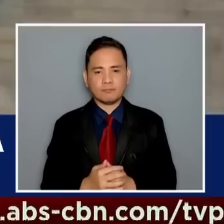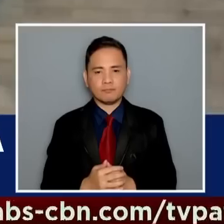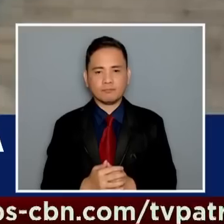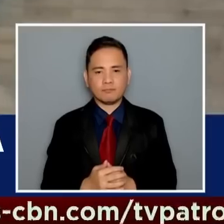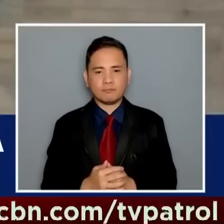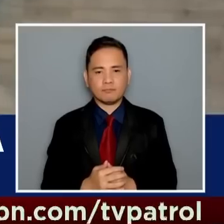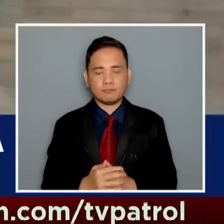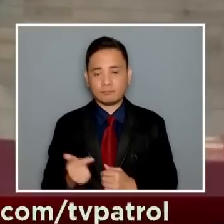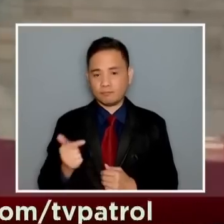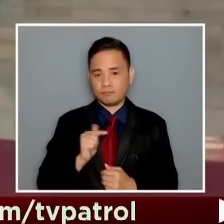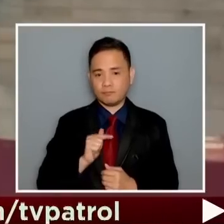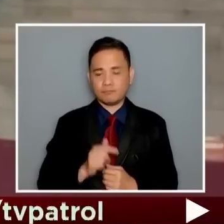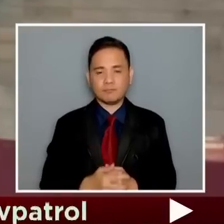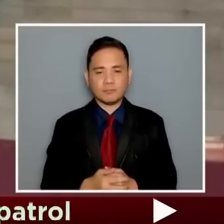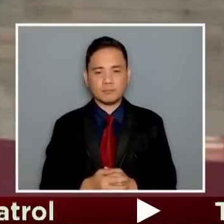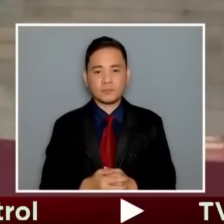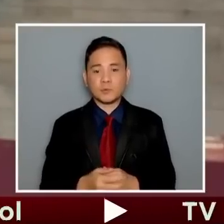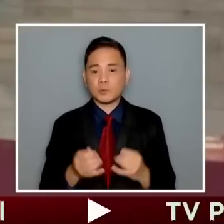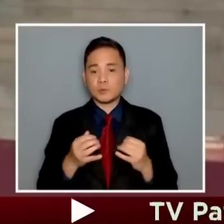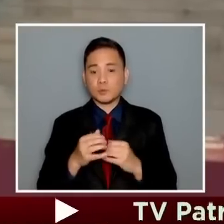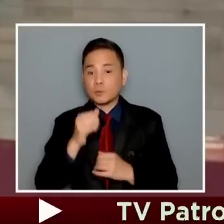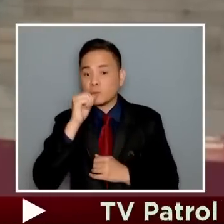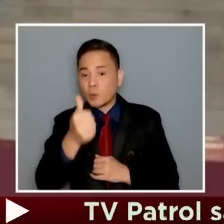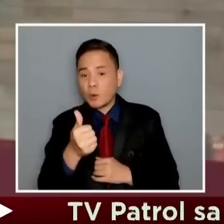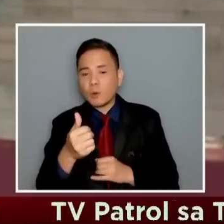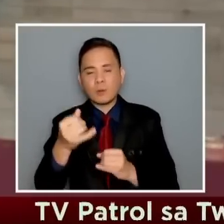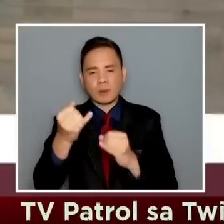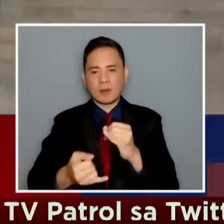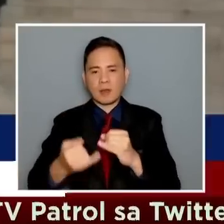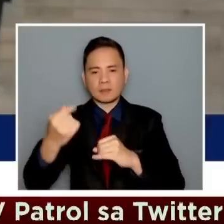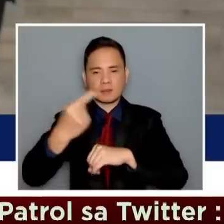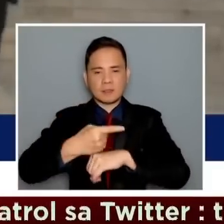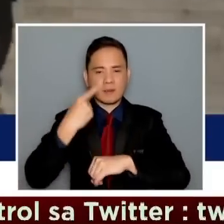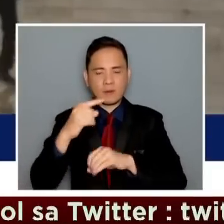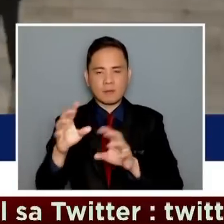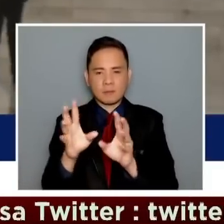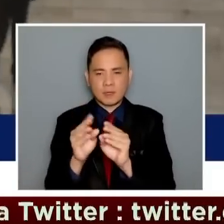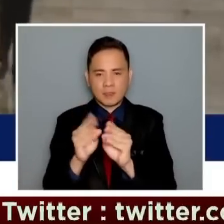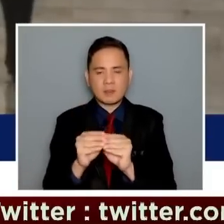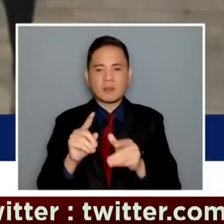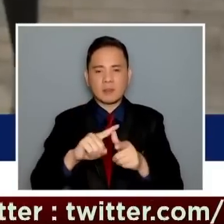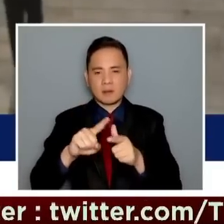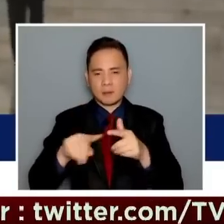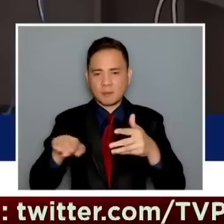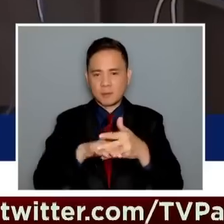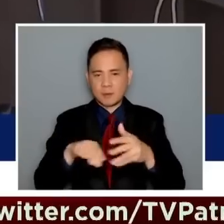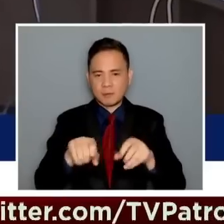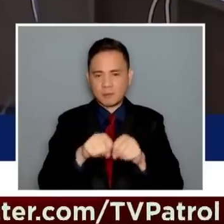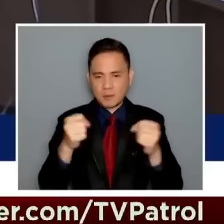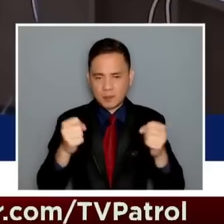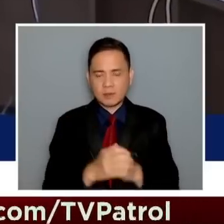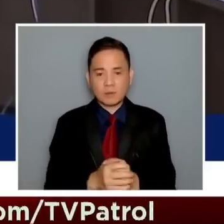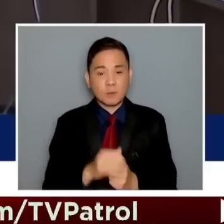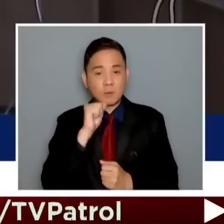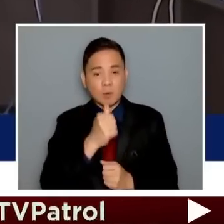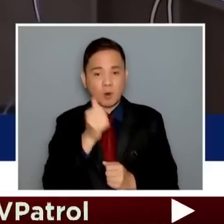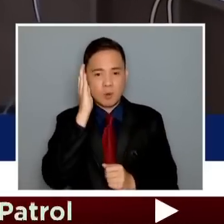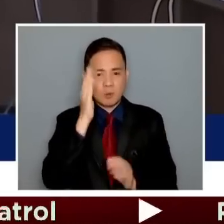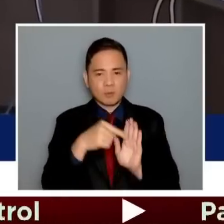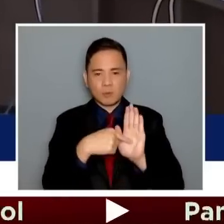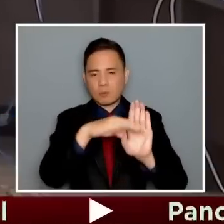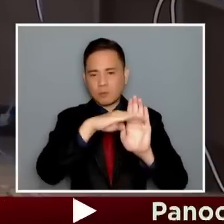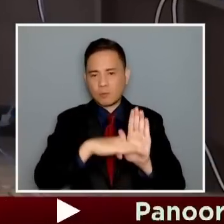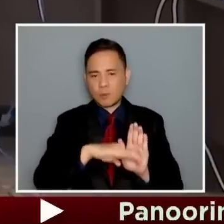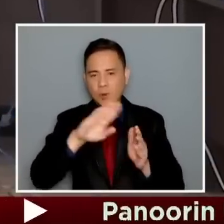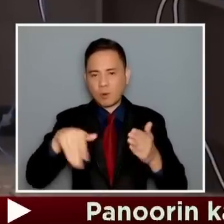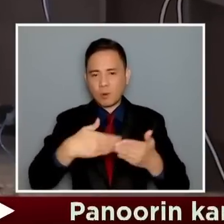Kabayan, last day na nga ng sesyon ng Kamara bukas bago mag-break hanggang Mayo, kaya talagang bukas na inaasahang magkakaalaman. Isusumite ngayon sa Rules